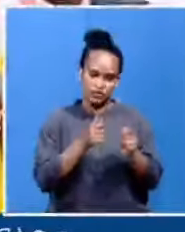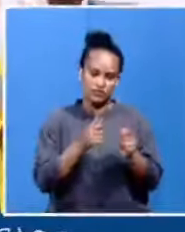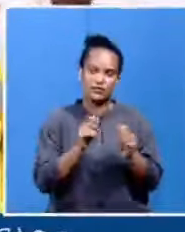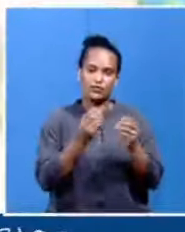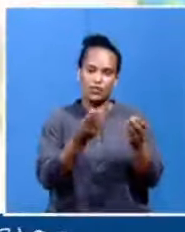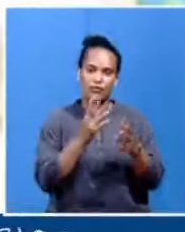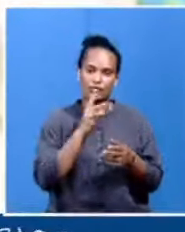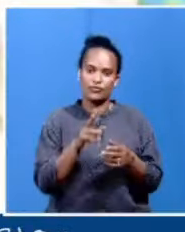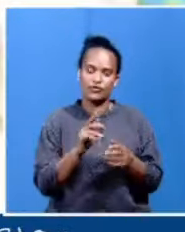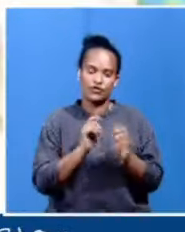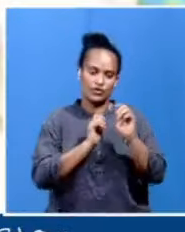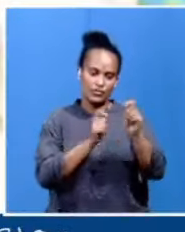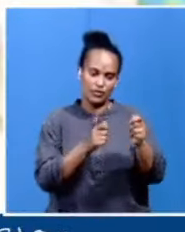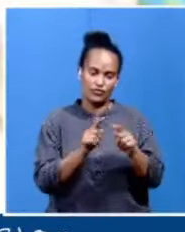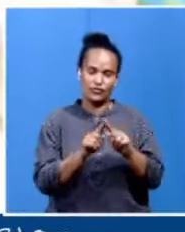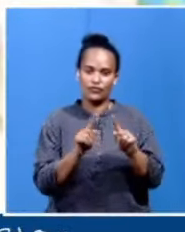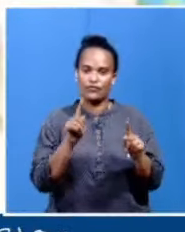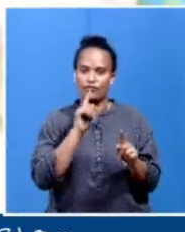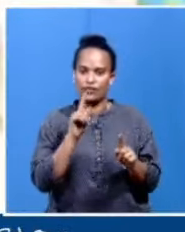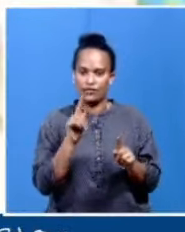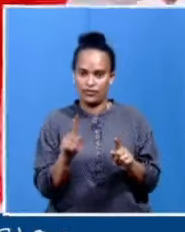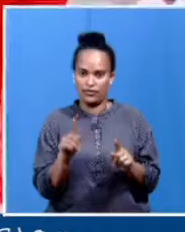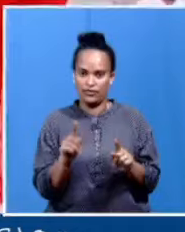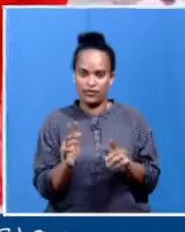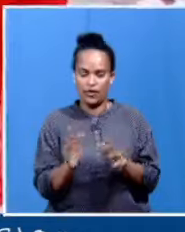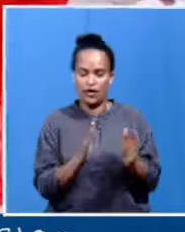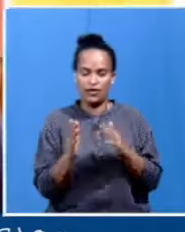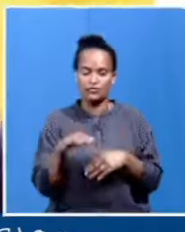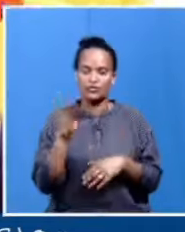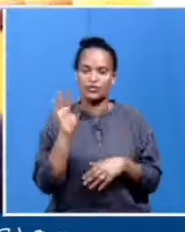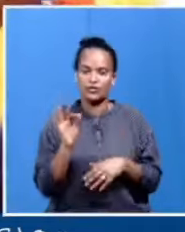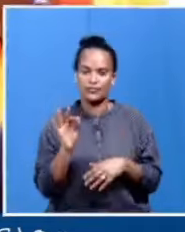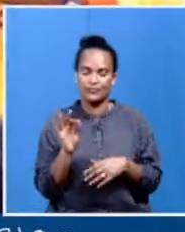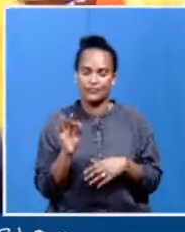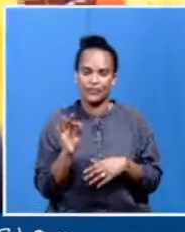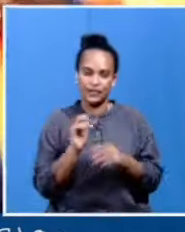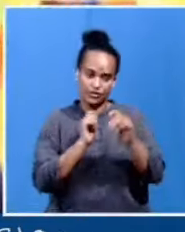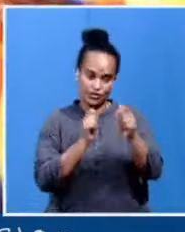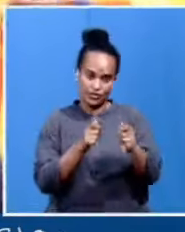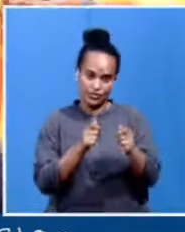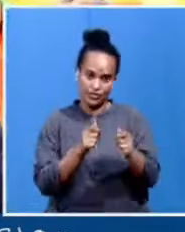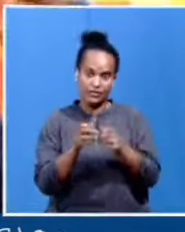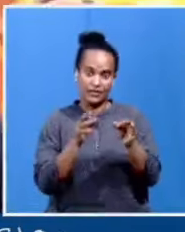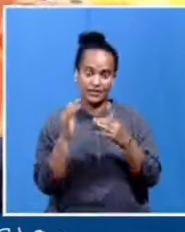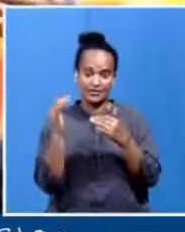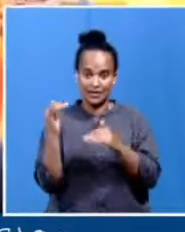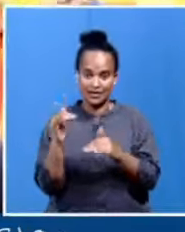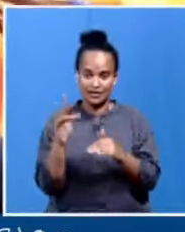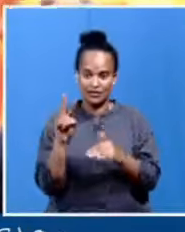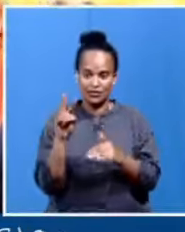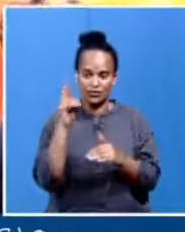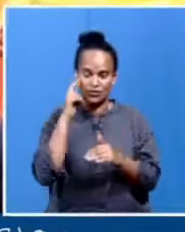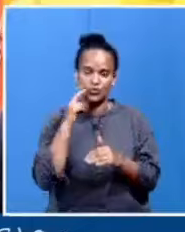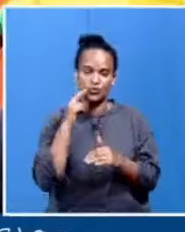اللوميو بشلماتو فليز ولا شلمات يو عدل زركب شلمات نمتقاس زعاك الدمع بخلتي صوتا